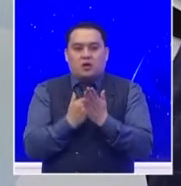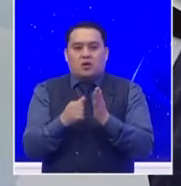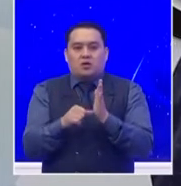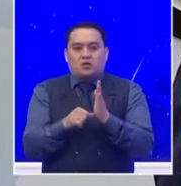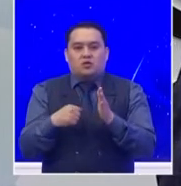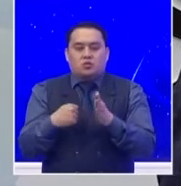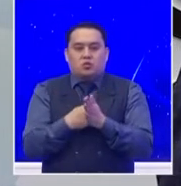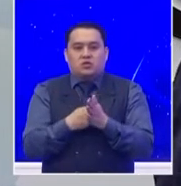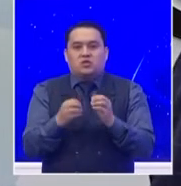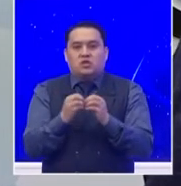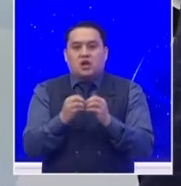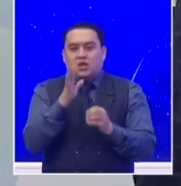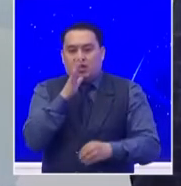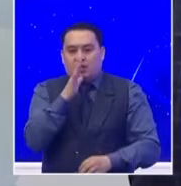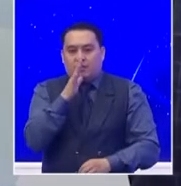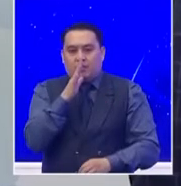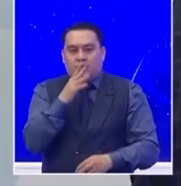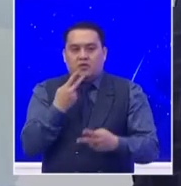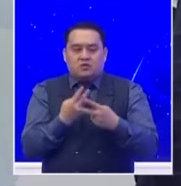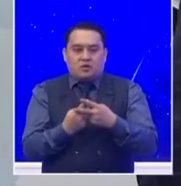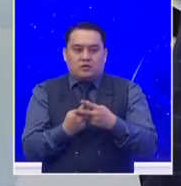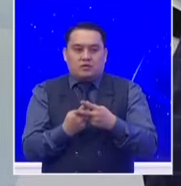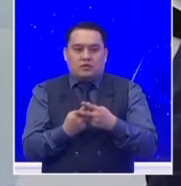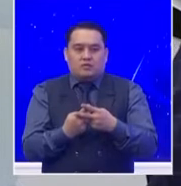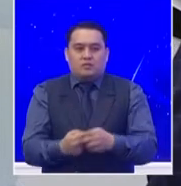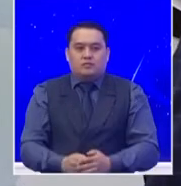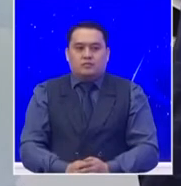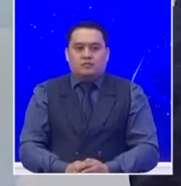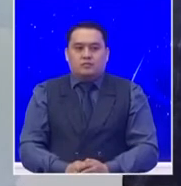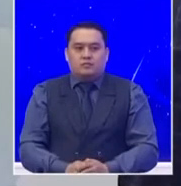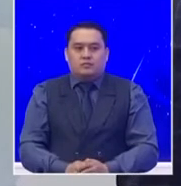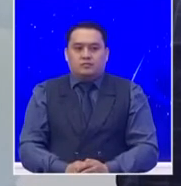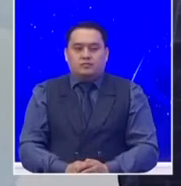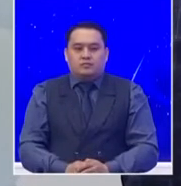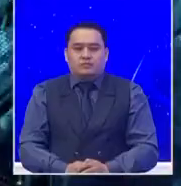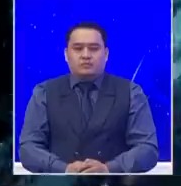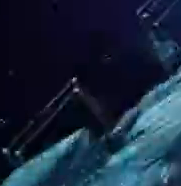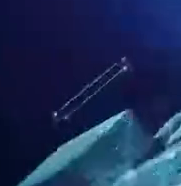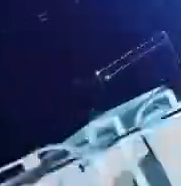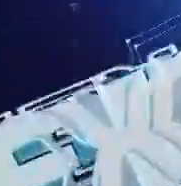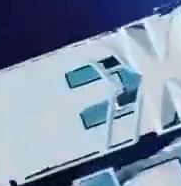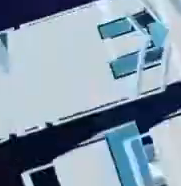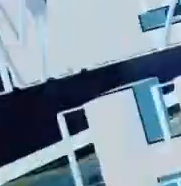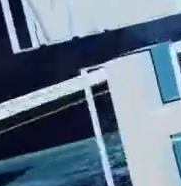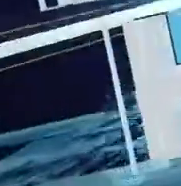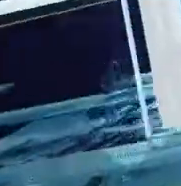6 до 10 лет лишения свободы с конфискацией имущества. Раньше конфискации имущества не было.